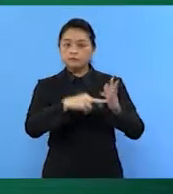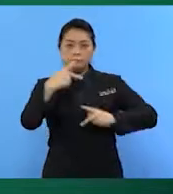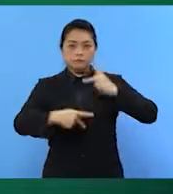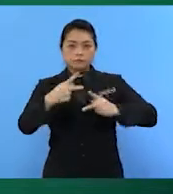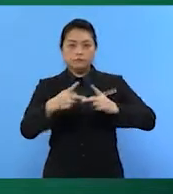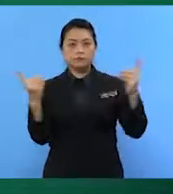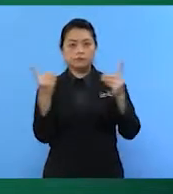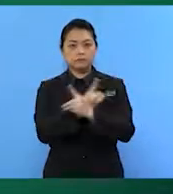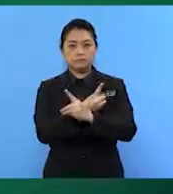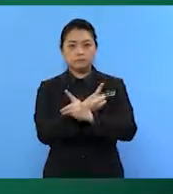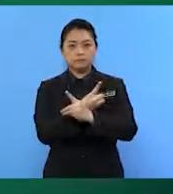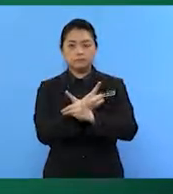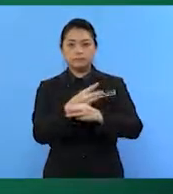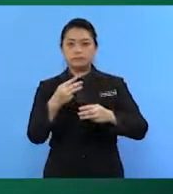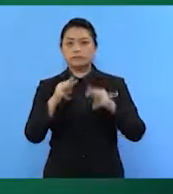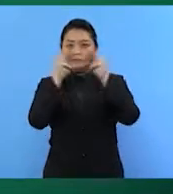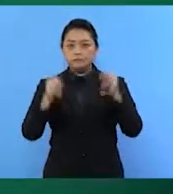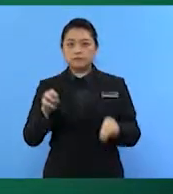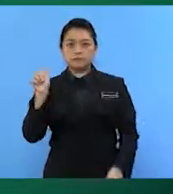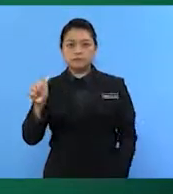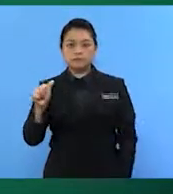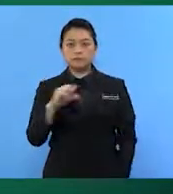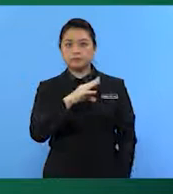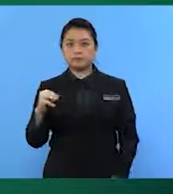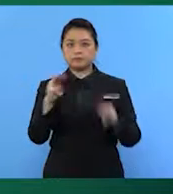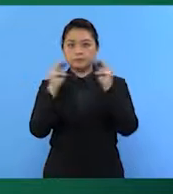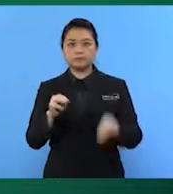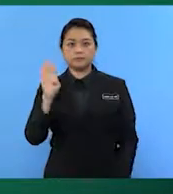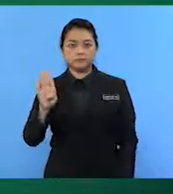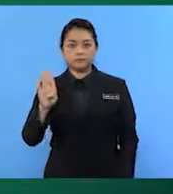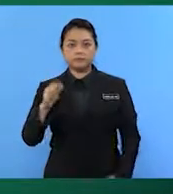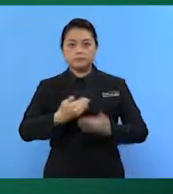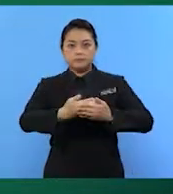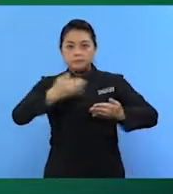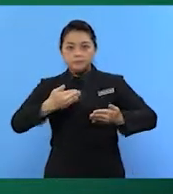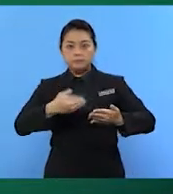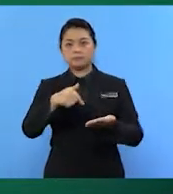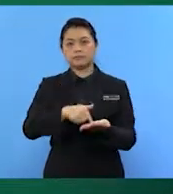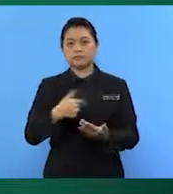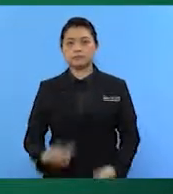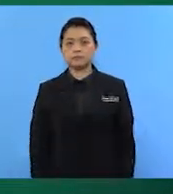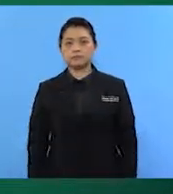proses pendaraban matriks A dan matriks B sebelum ini.